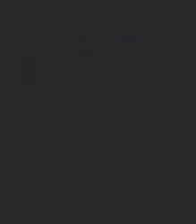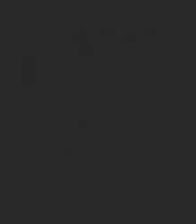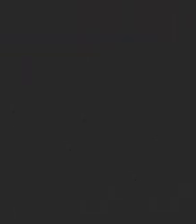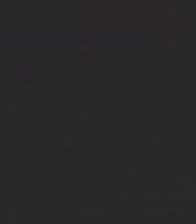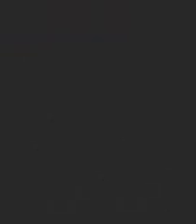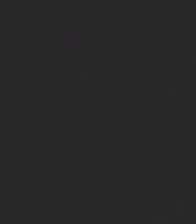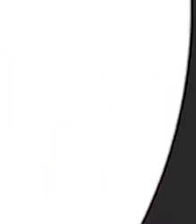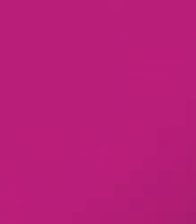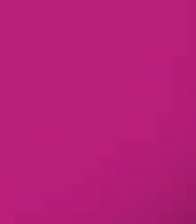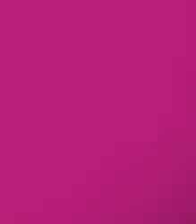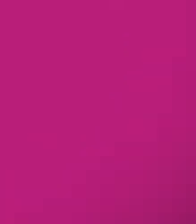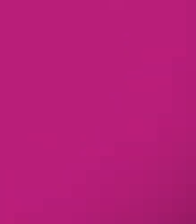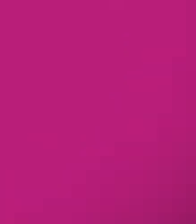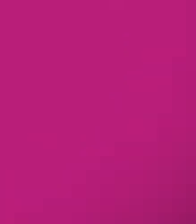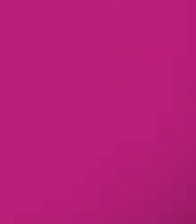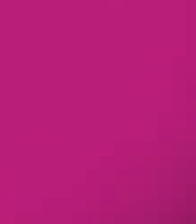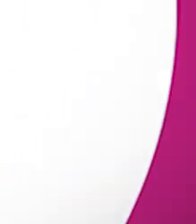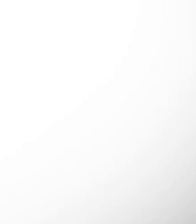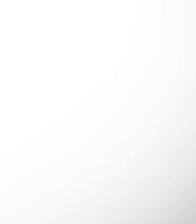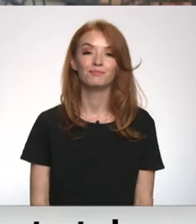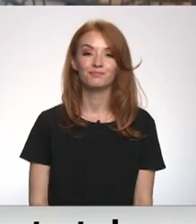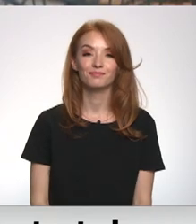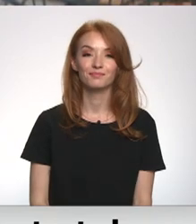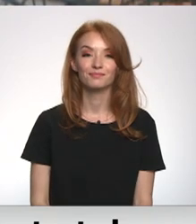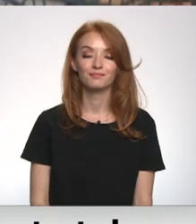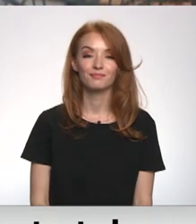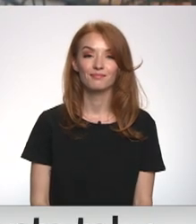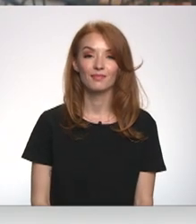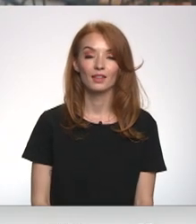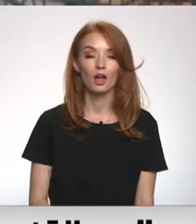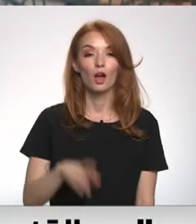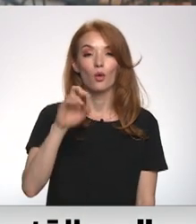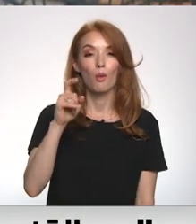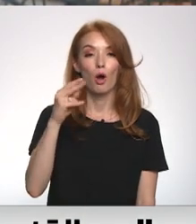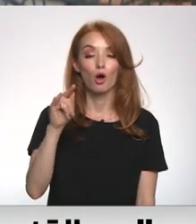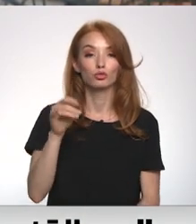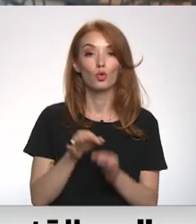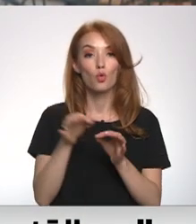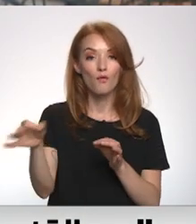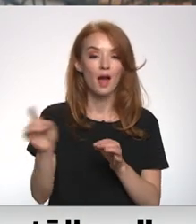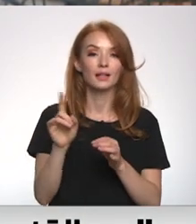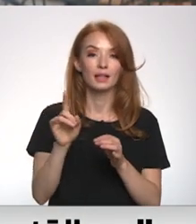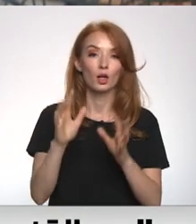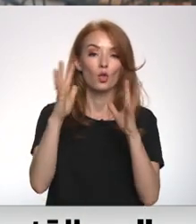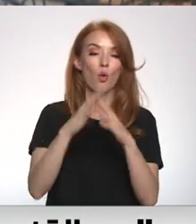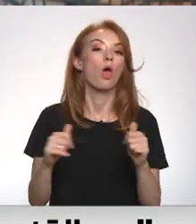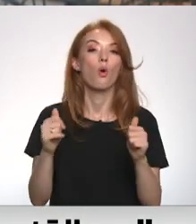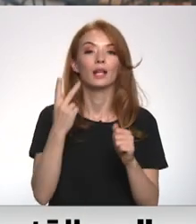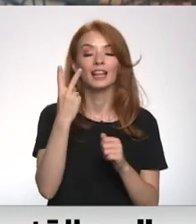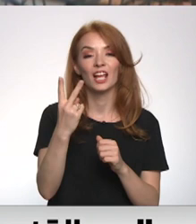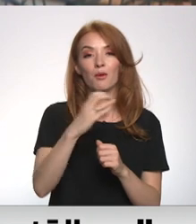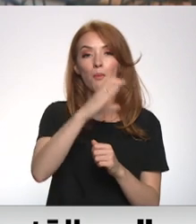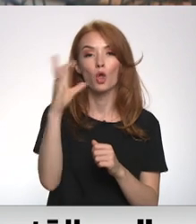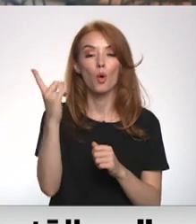Re, viss ēters ir te! Savukārt Ropažu novadā ir demontēti abu padomi laikus